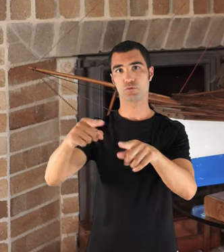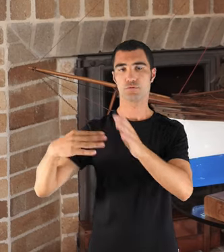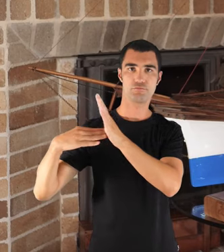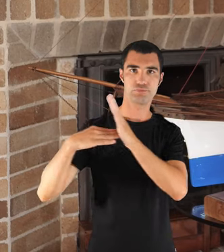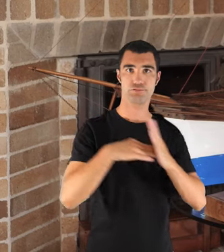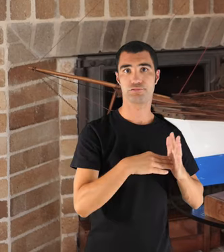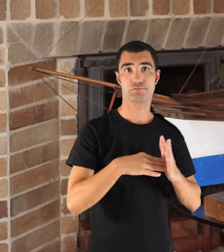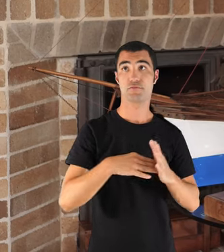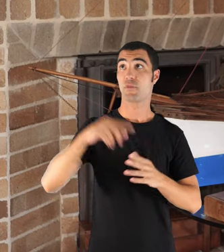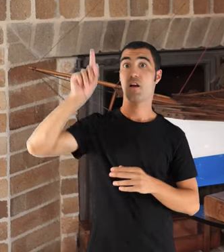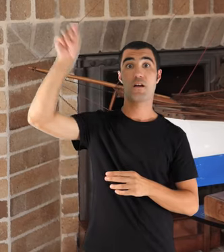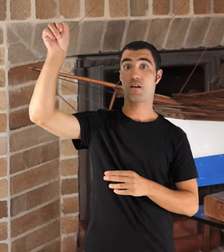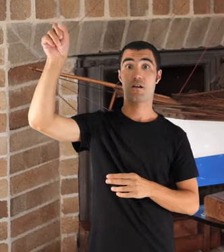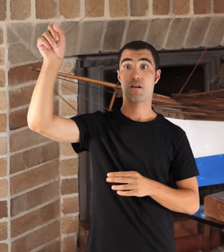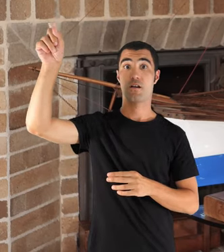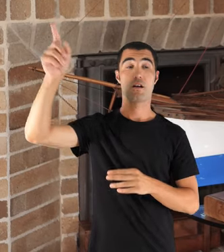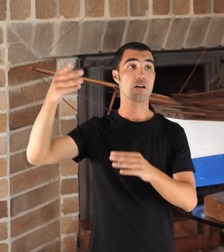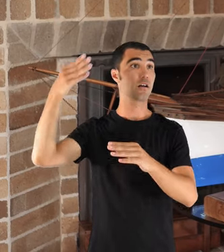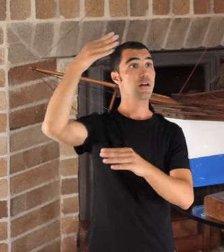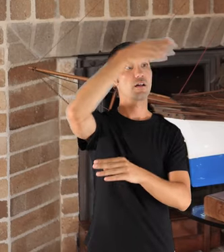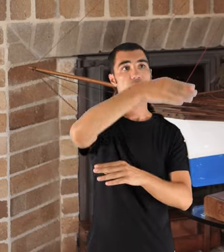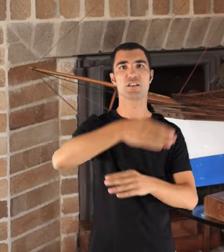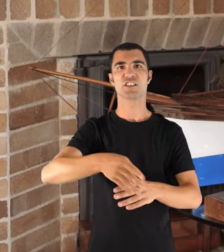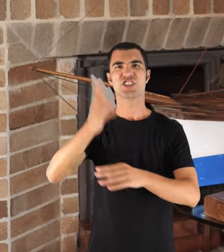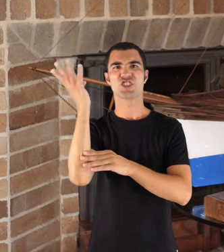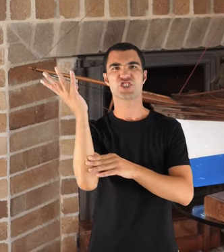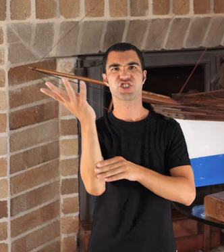fos fins a una serradora.